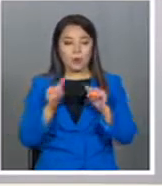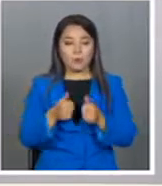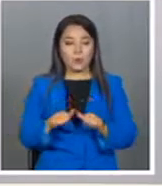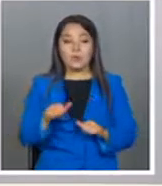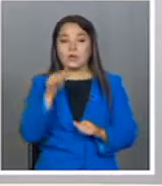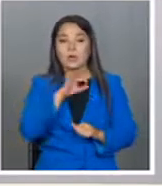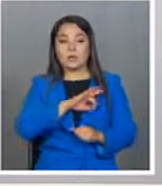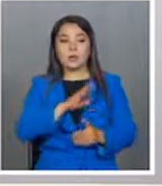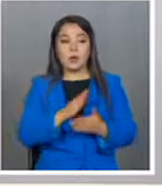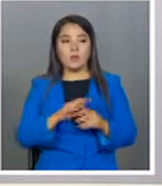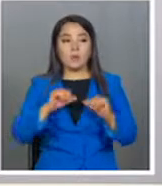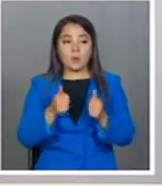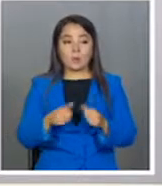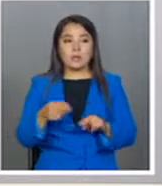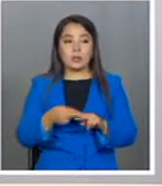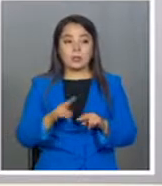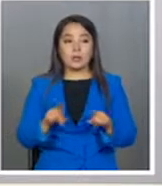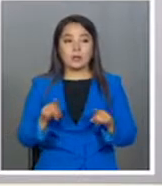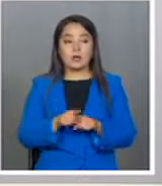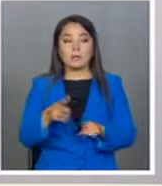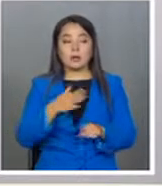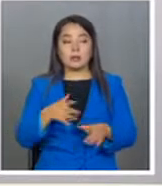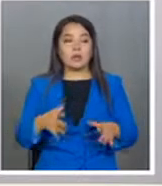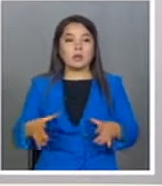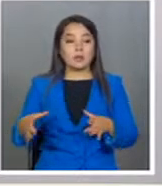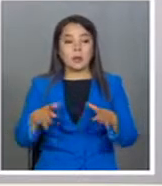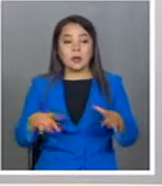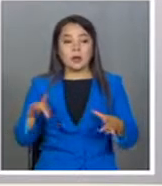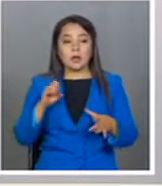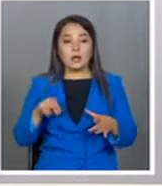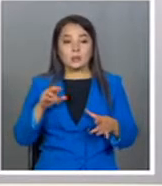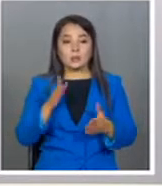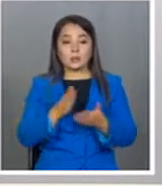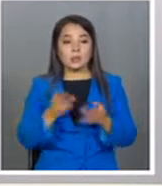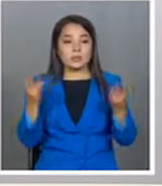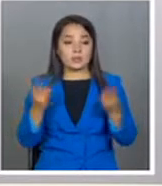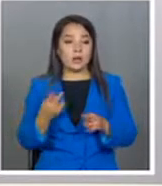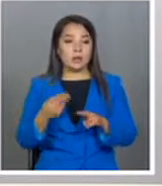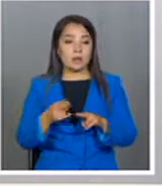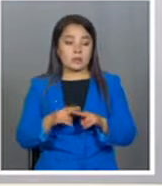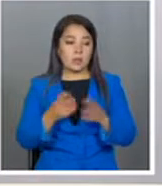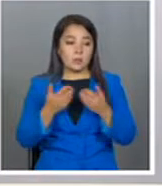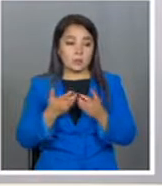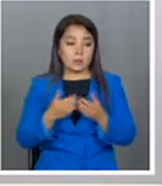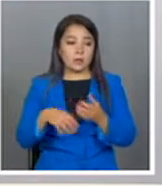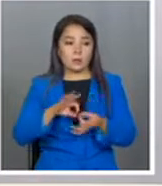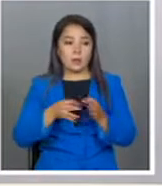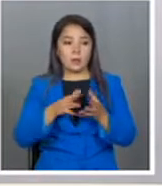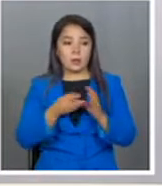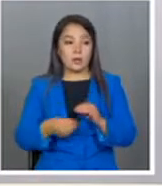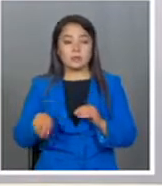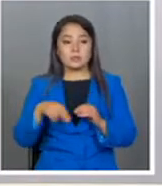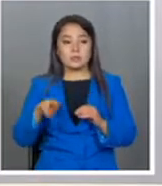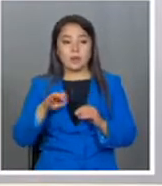Бұл формулада байқап тұрғандарыңыздай, бізге дөңгелектің радиусы қажет. Ал есеп шарты бойынша бізге диаметр берілген. Демек,